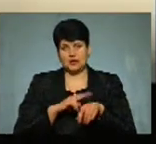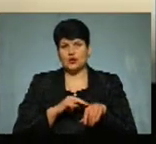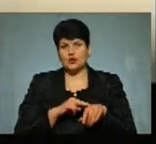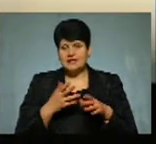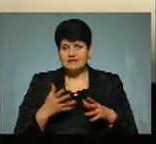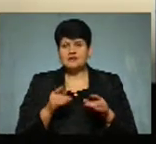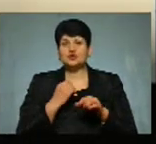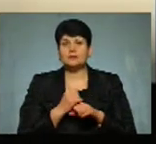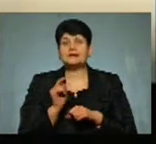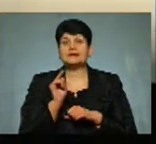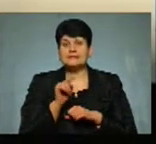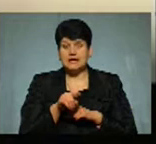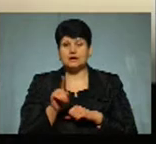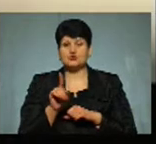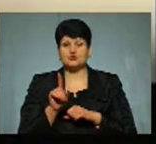зробити так, щоб вони змогли